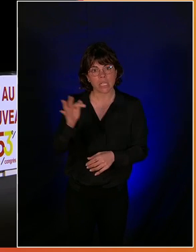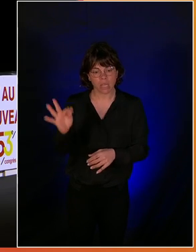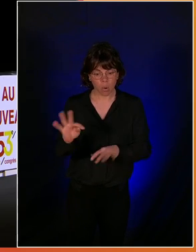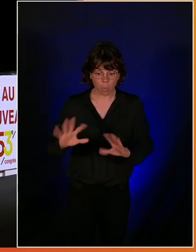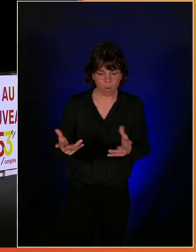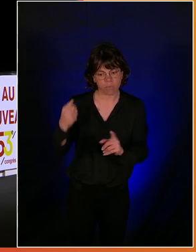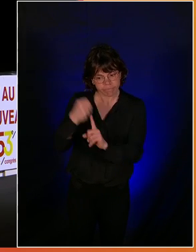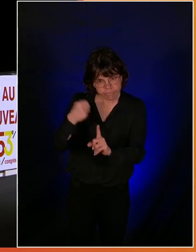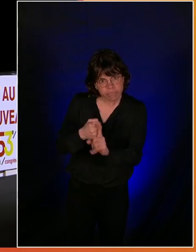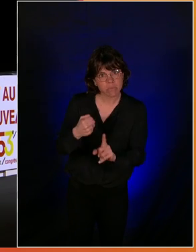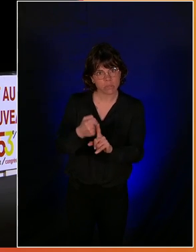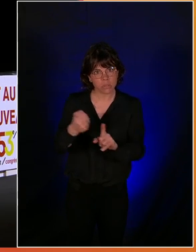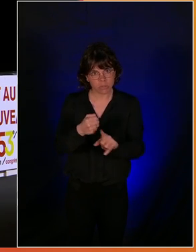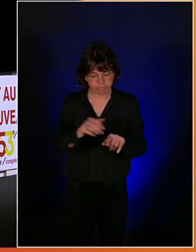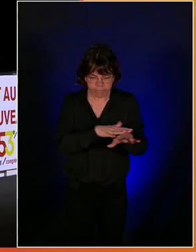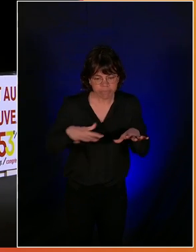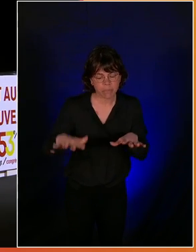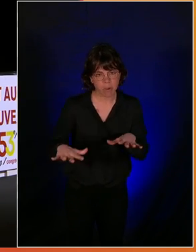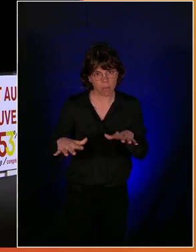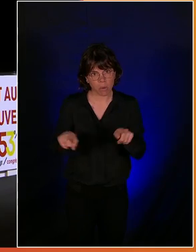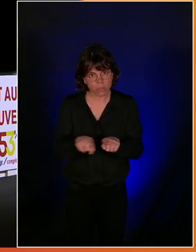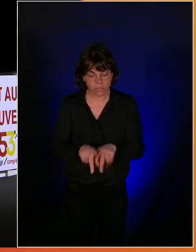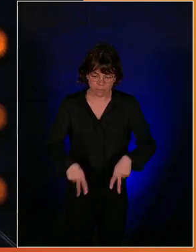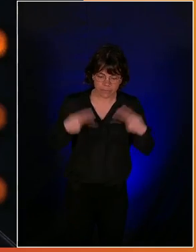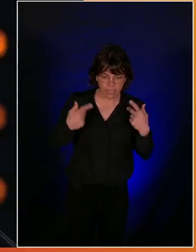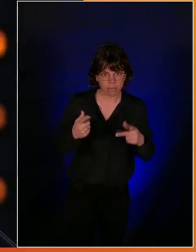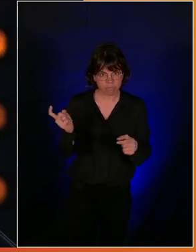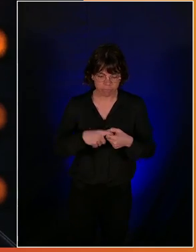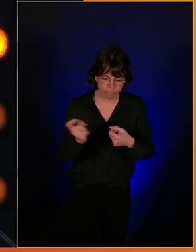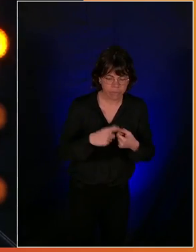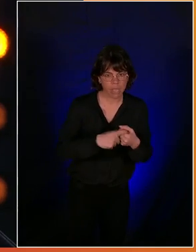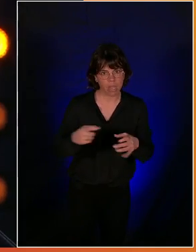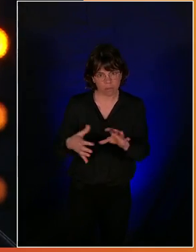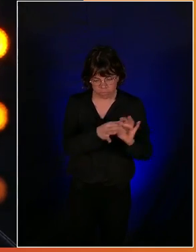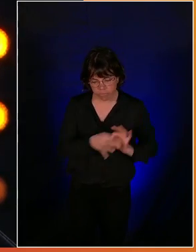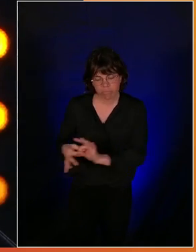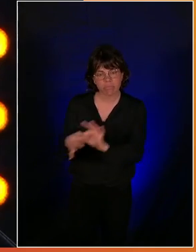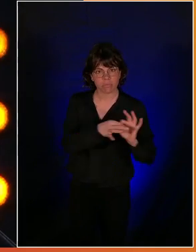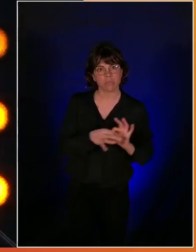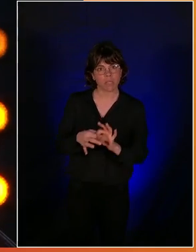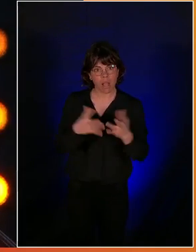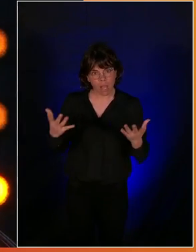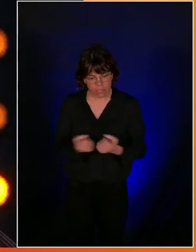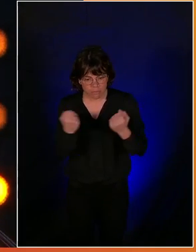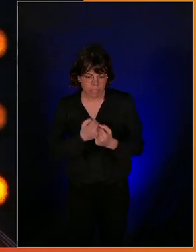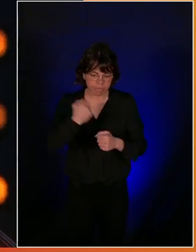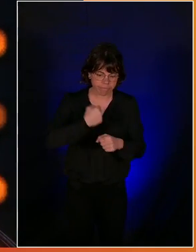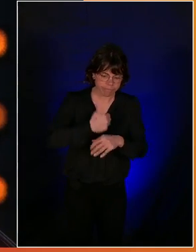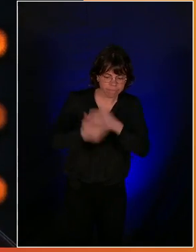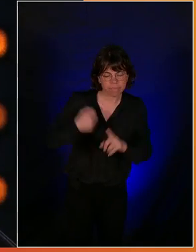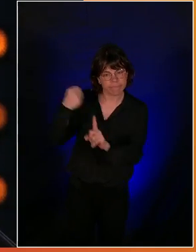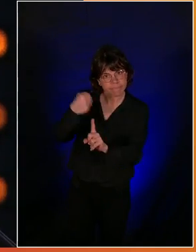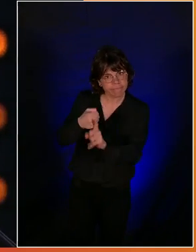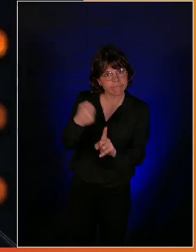lutte de déploiement de syndicalisation de vie syndicale d'assurer la cohérence de l'activité revendicative